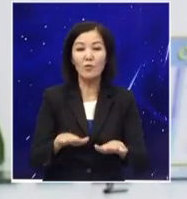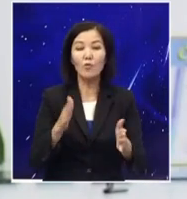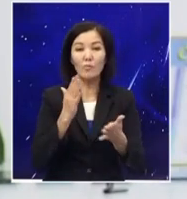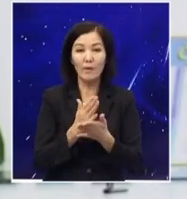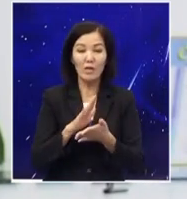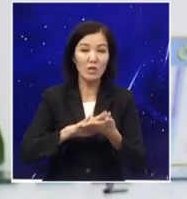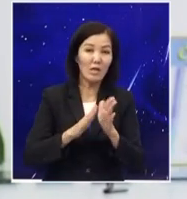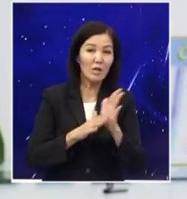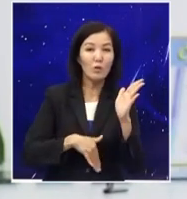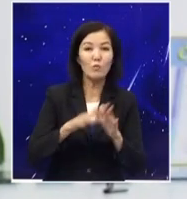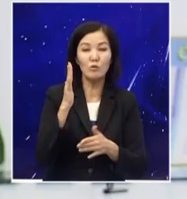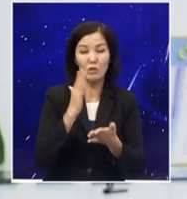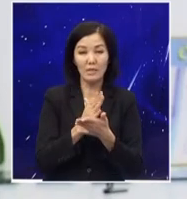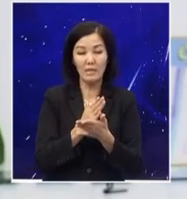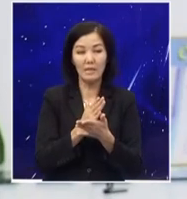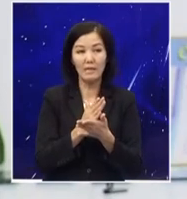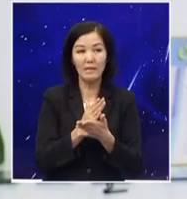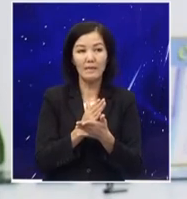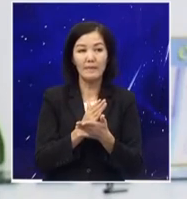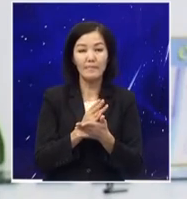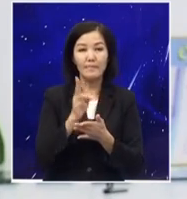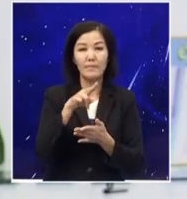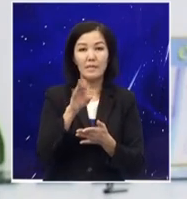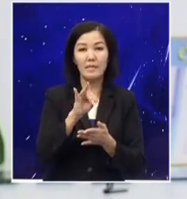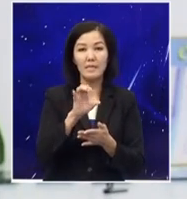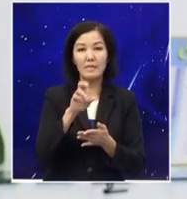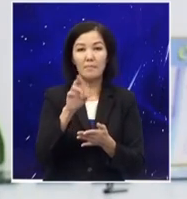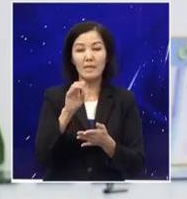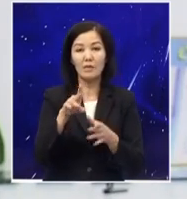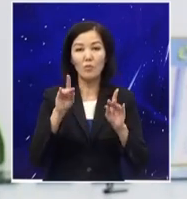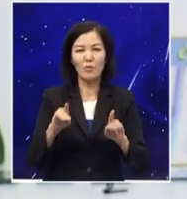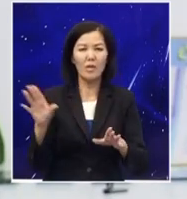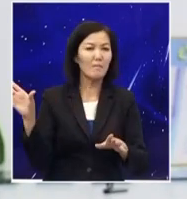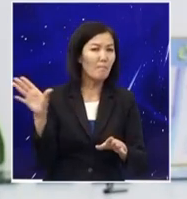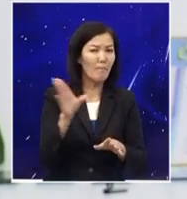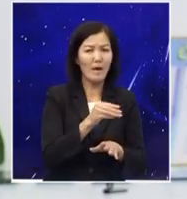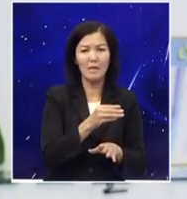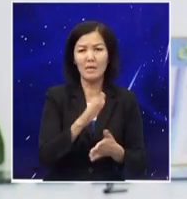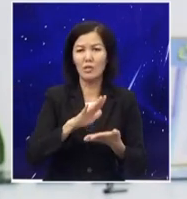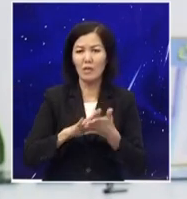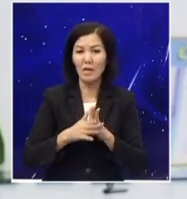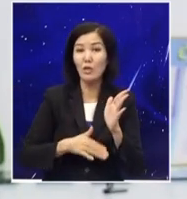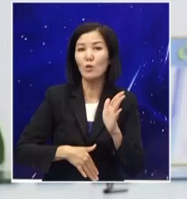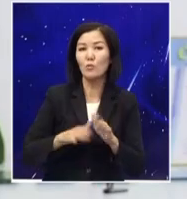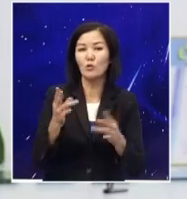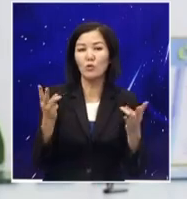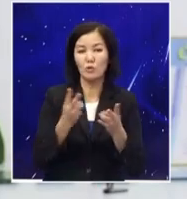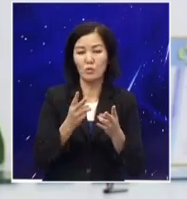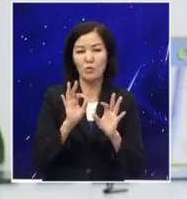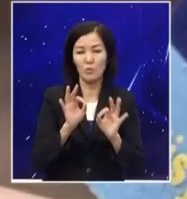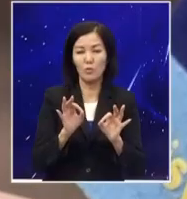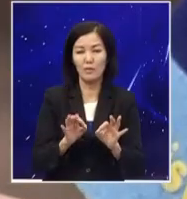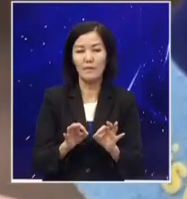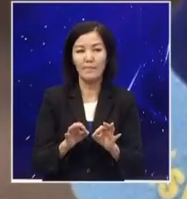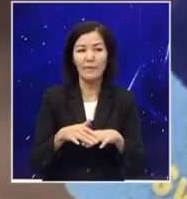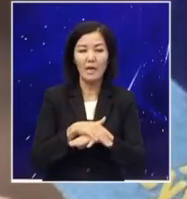жасалған жұмысы. Сүнгей мынау диспенсер бар екен. Отыратын орындықтары барлығы өте біздің қойған критерийге сәйкес келеді екен. Болашақта